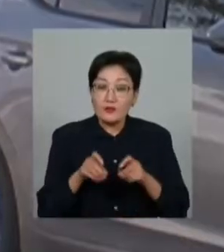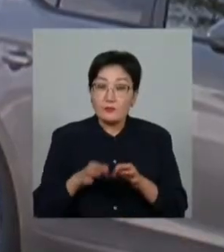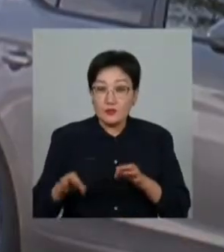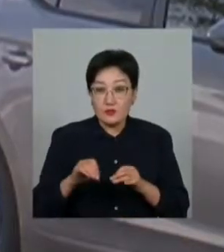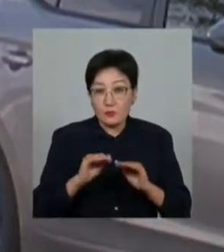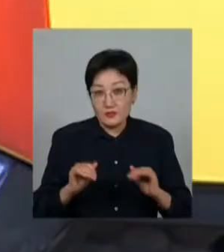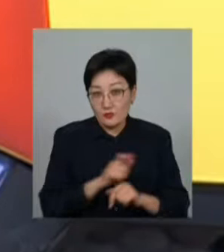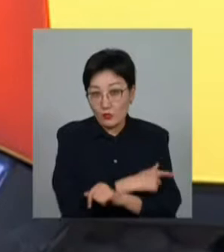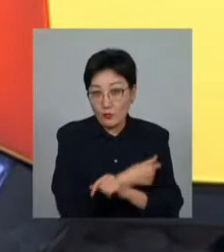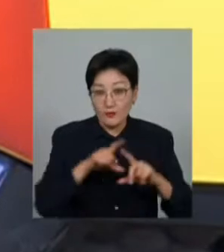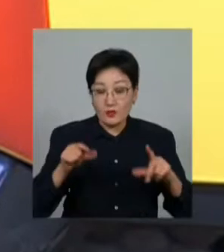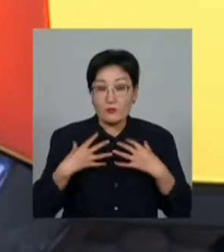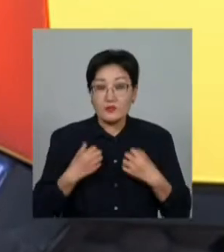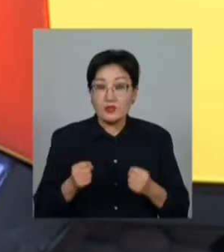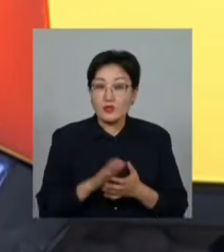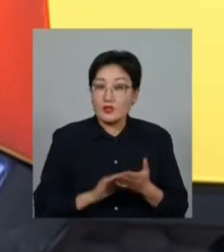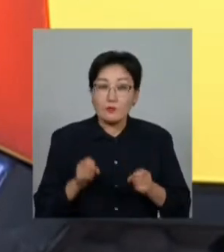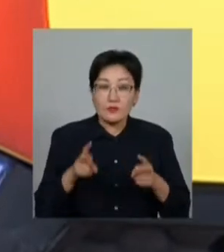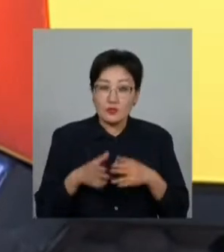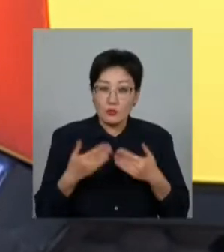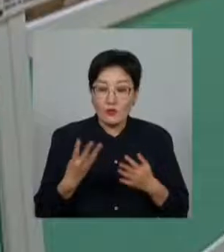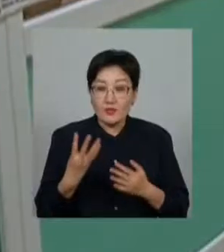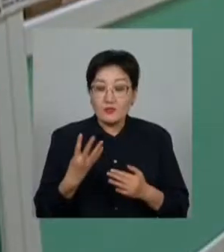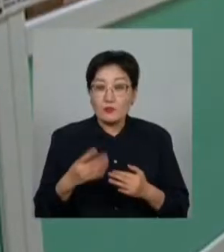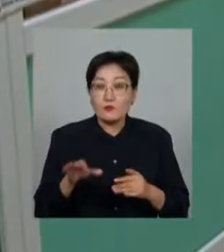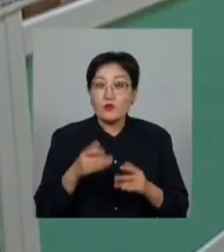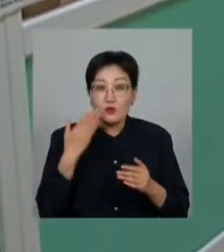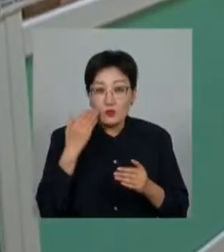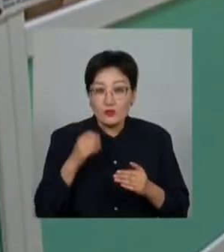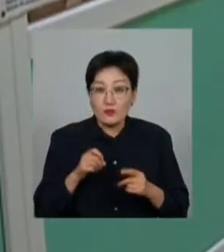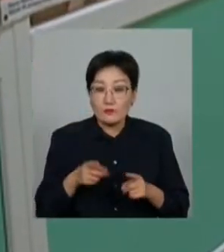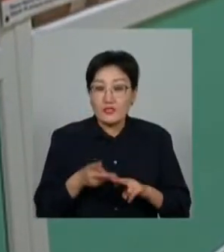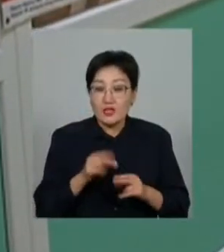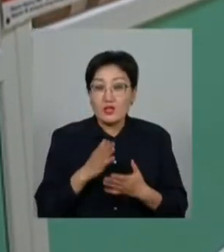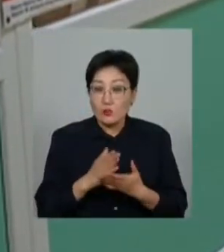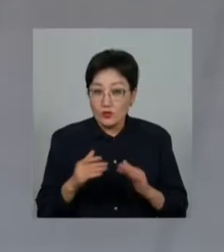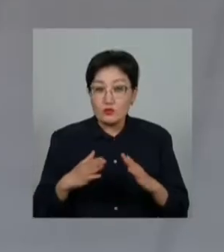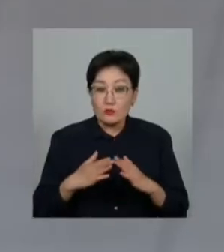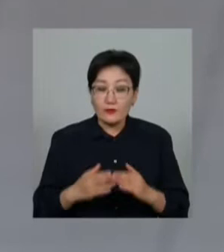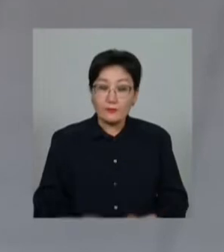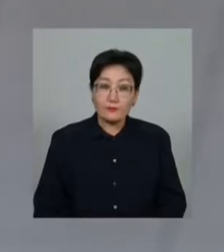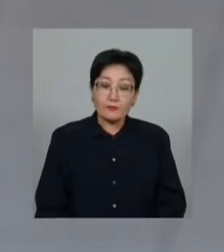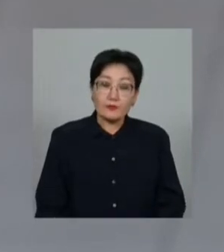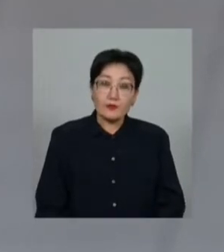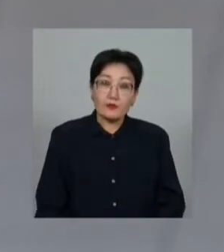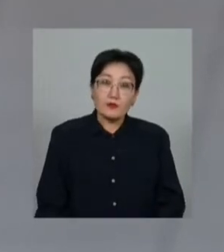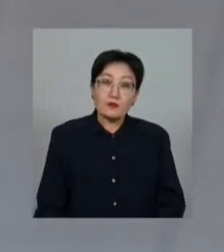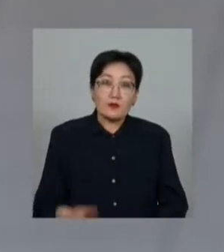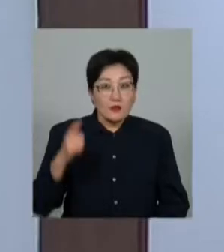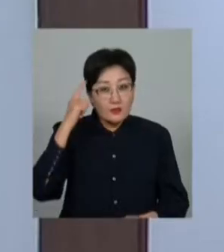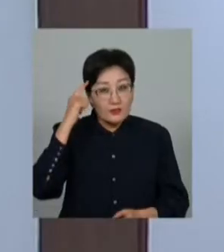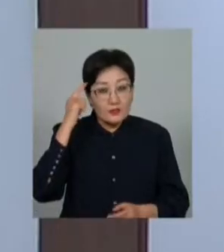больницу и и здоровью ничего не угрожает 4 отделалась легким испугом и находится дома усердие тщательно мозга